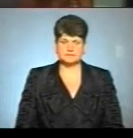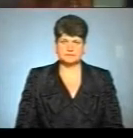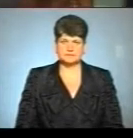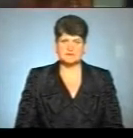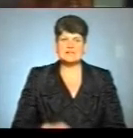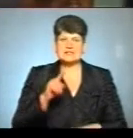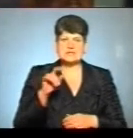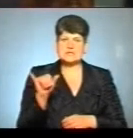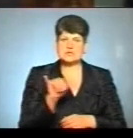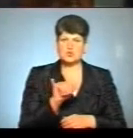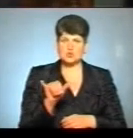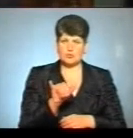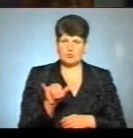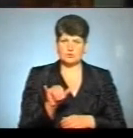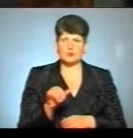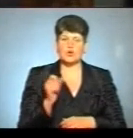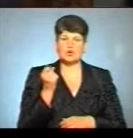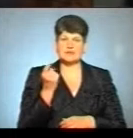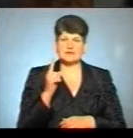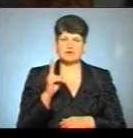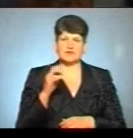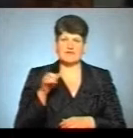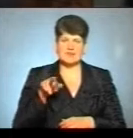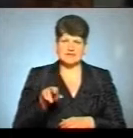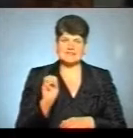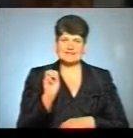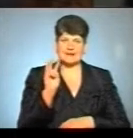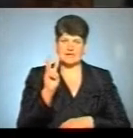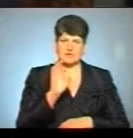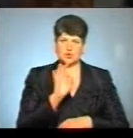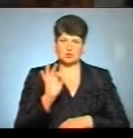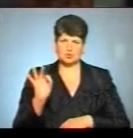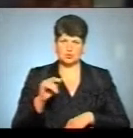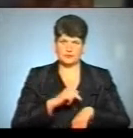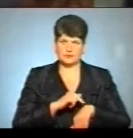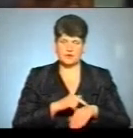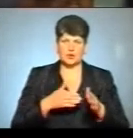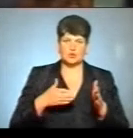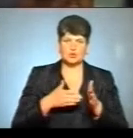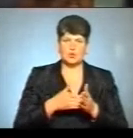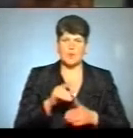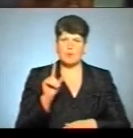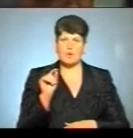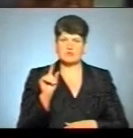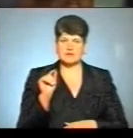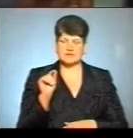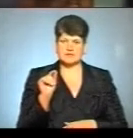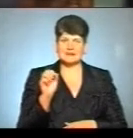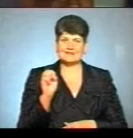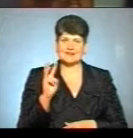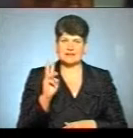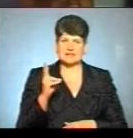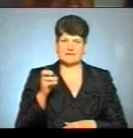З суботи, 11 квітня, з 13:00 до понеділка, 13